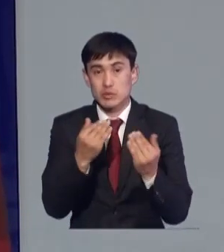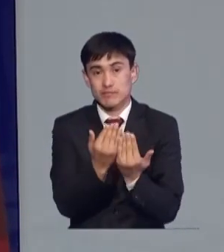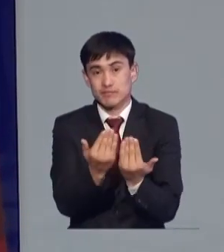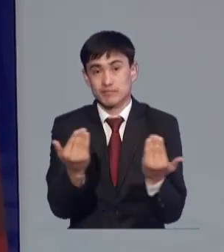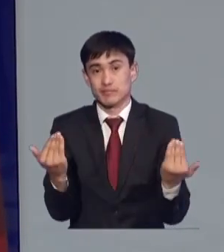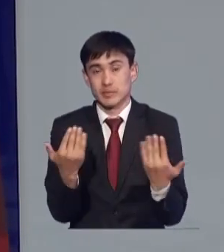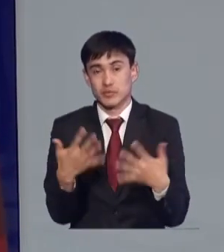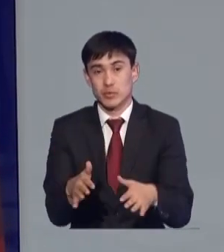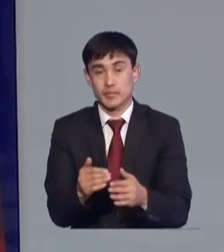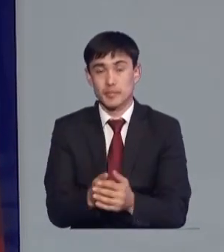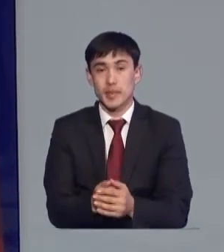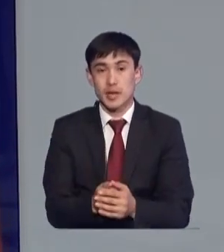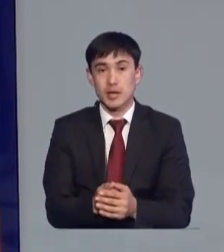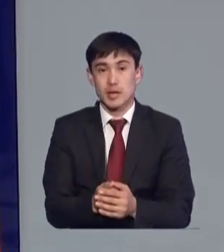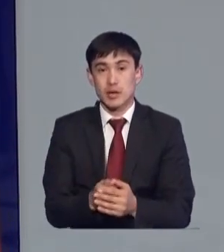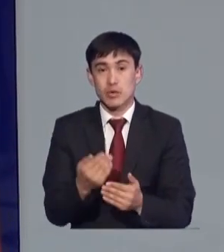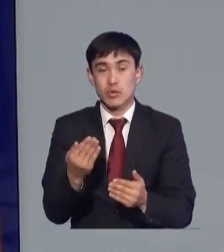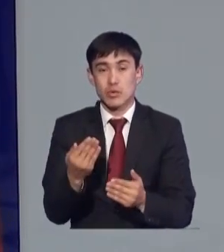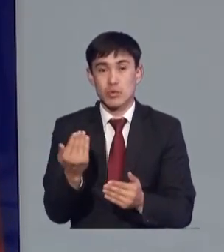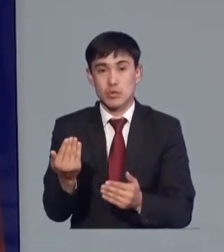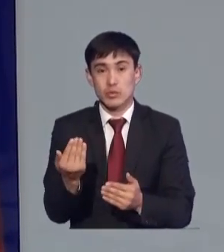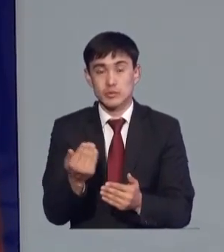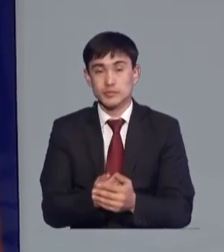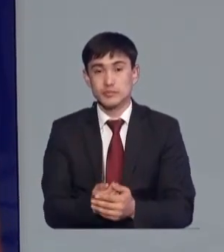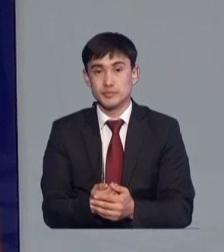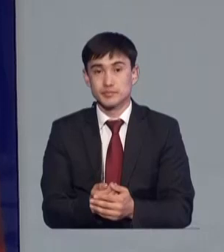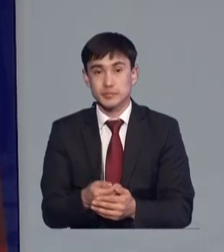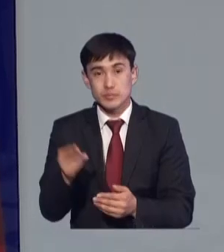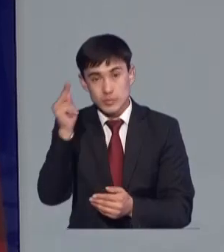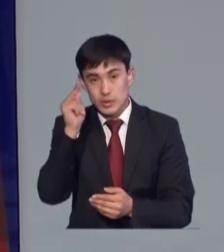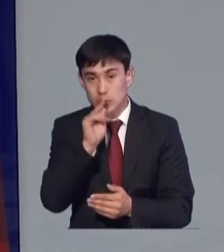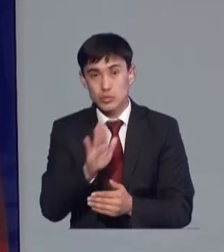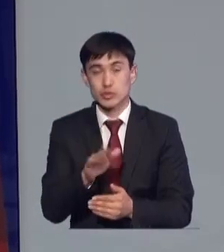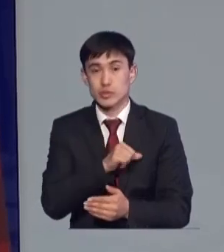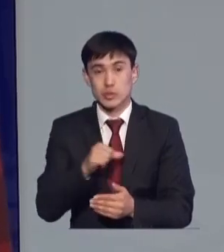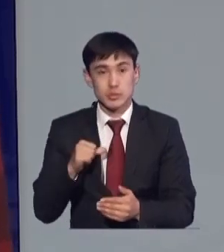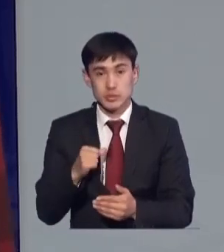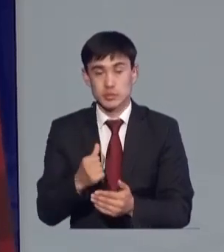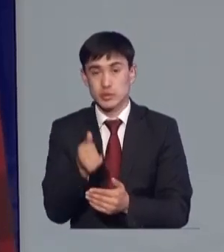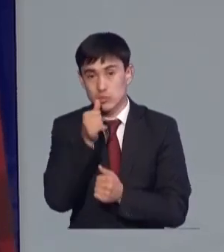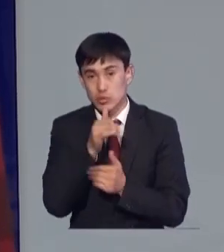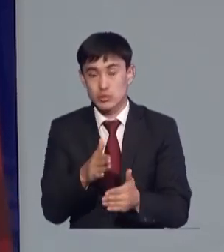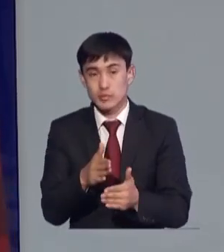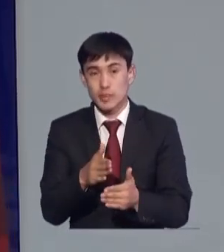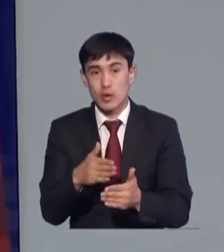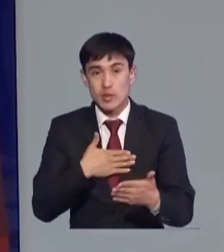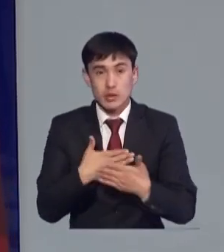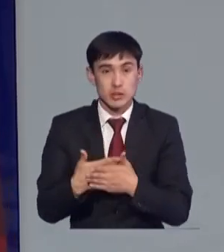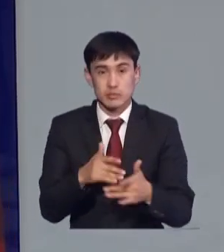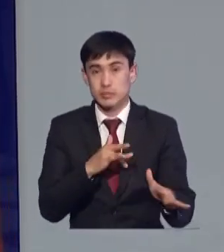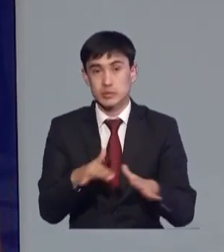к примеру он не обучается навыкам самообслуживания он